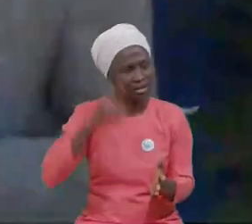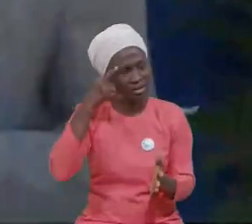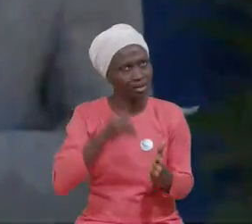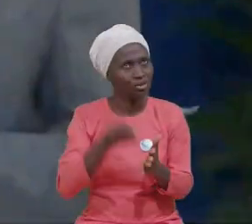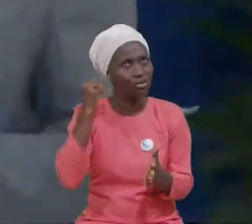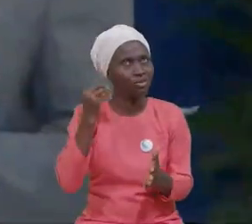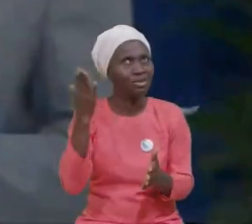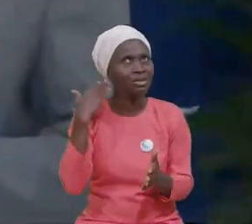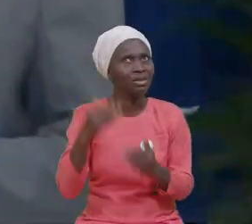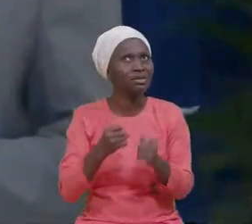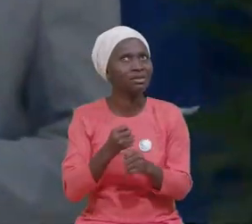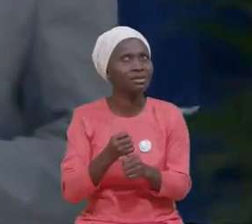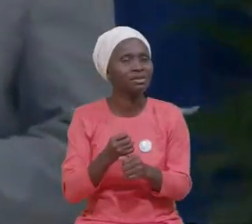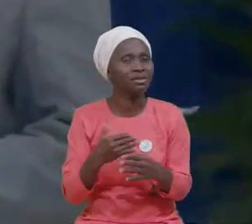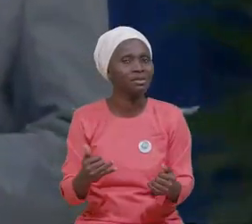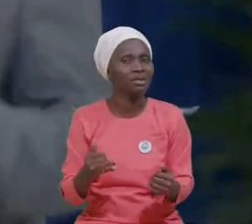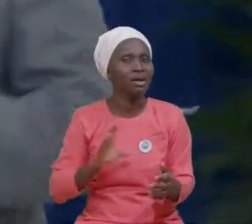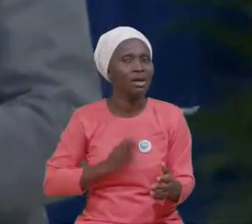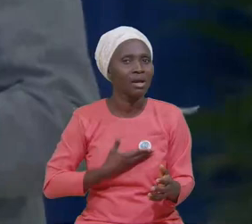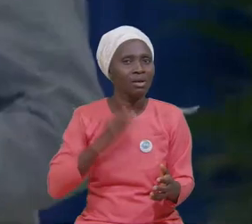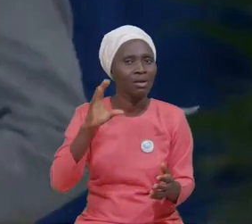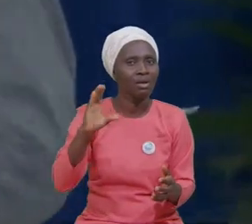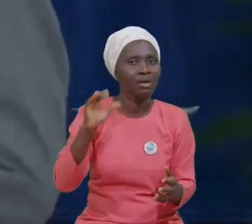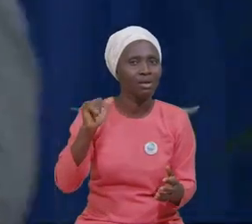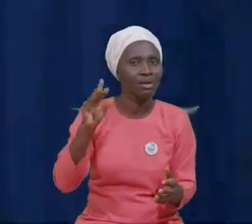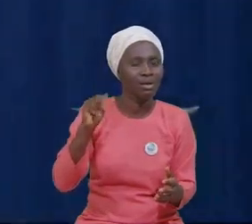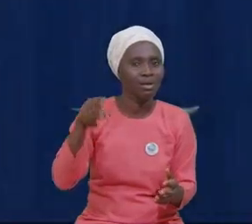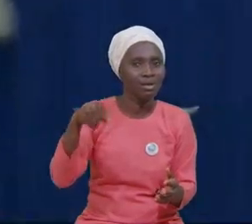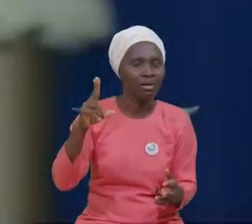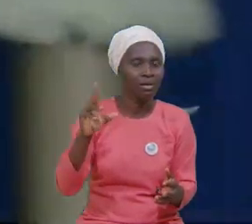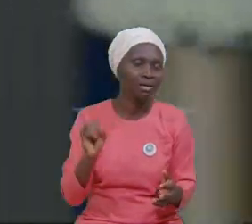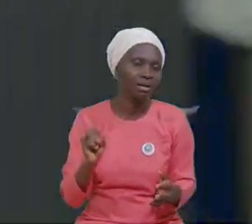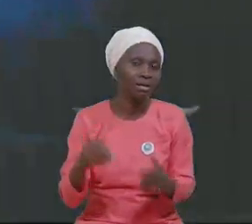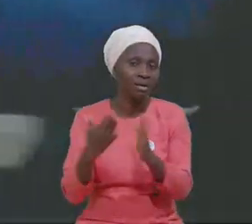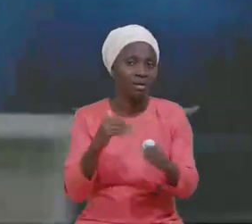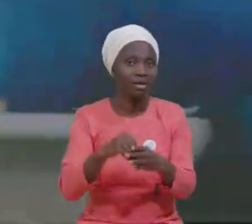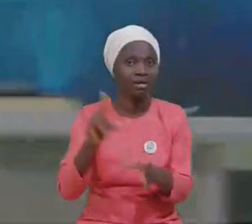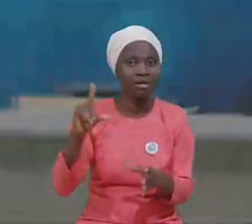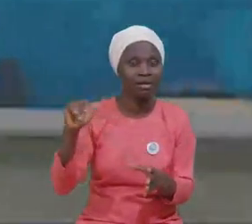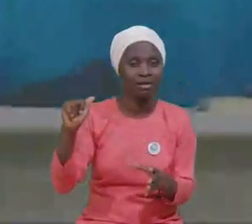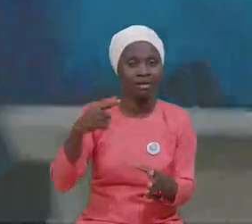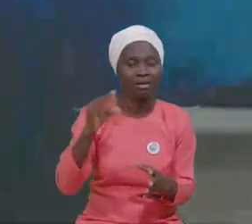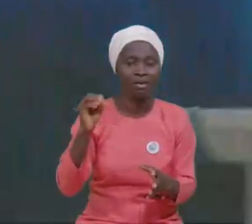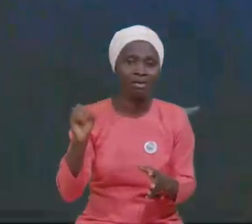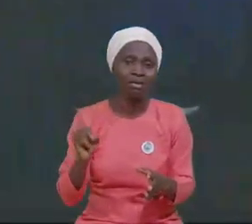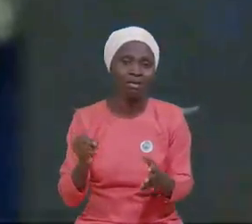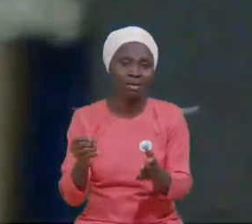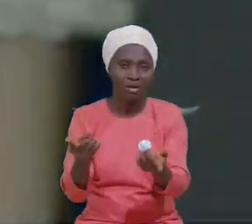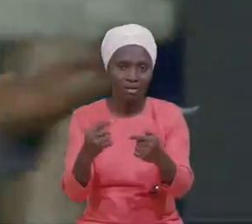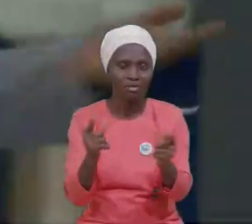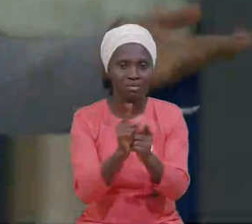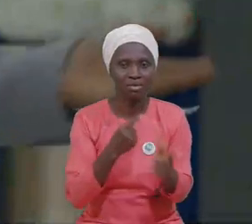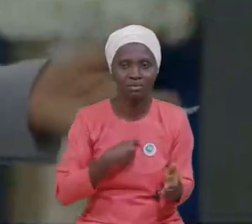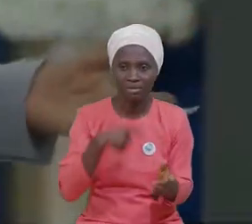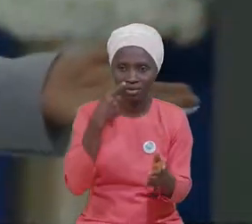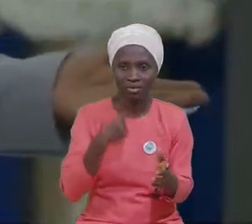Et l'année passée, notre pasteur du campus, dirigeant Lagos, il est venu vers moi et il est venu